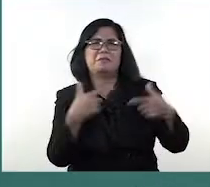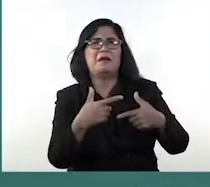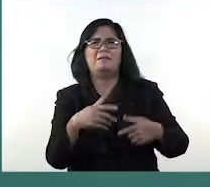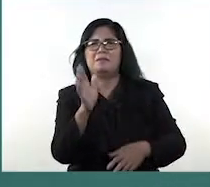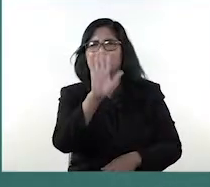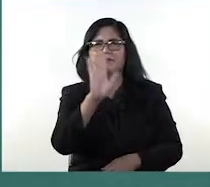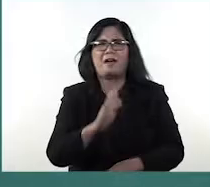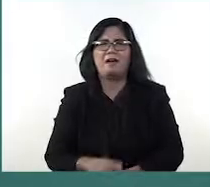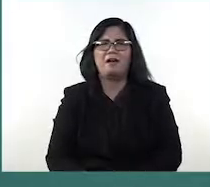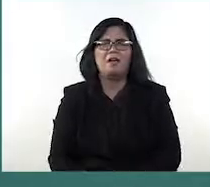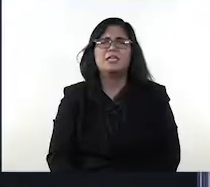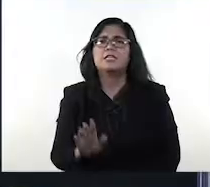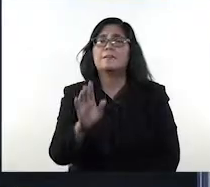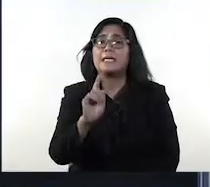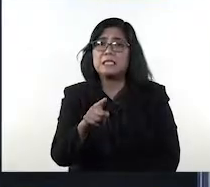dapat juara